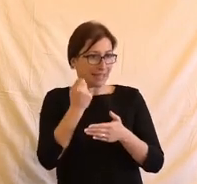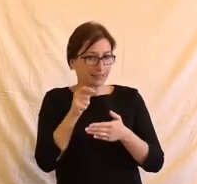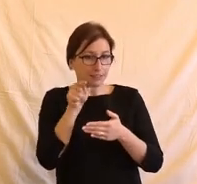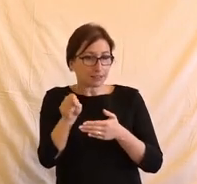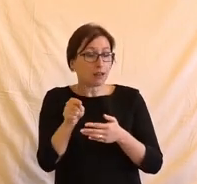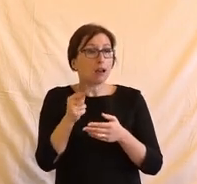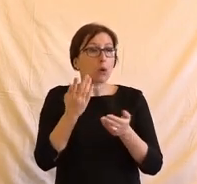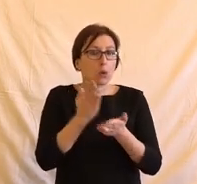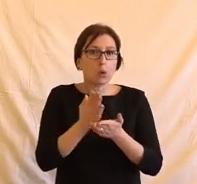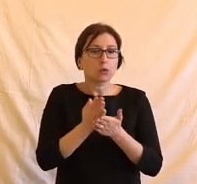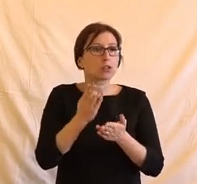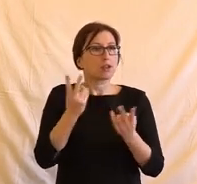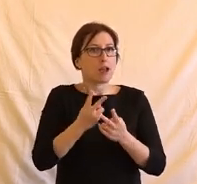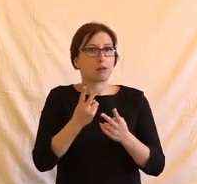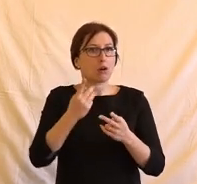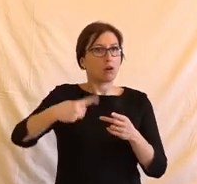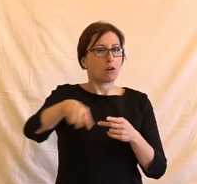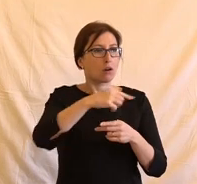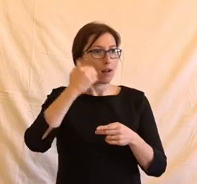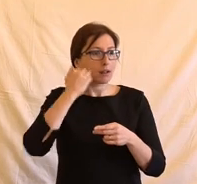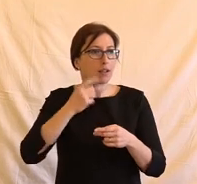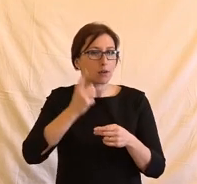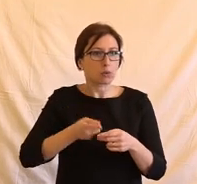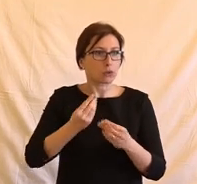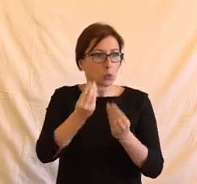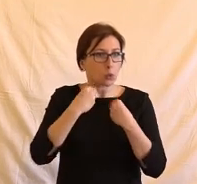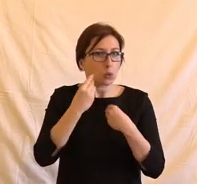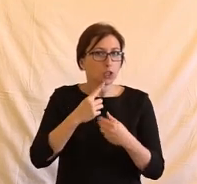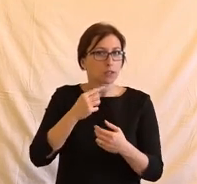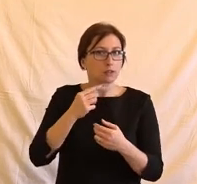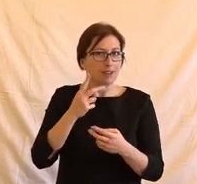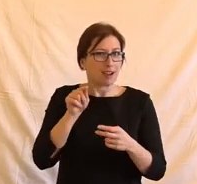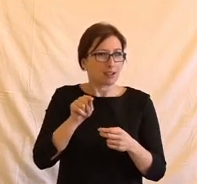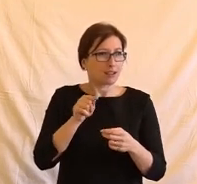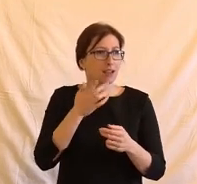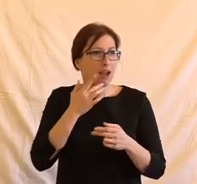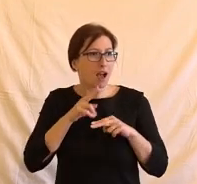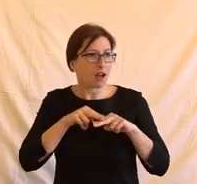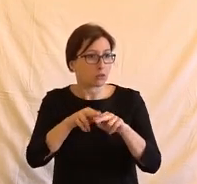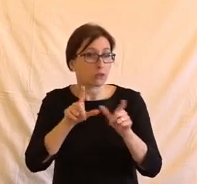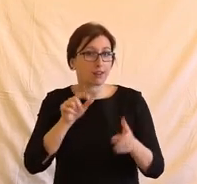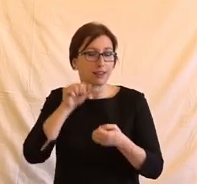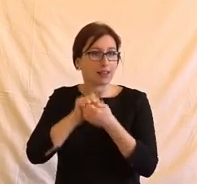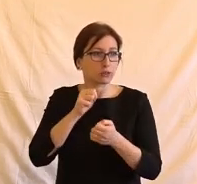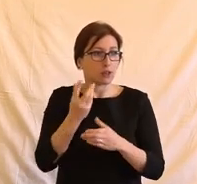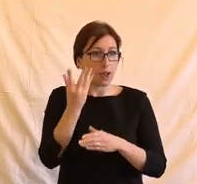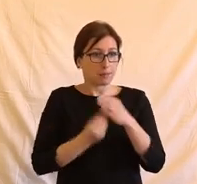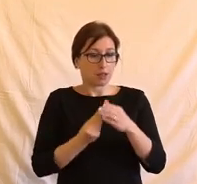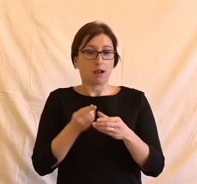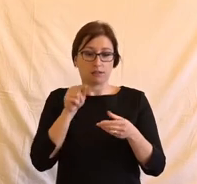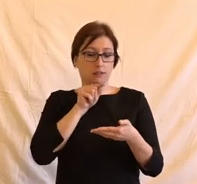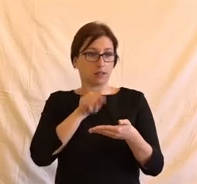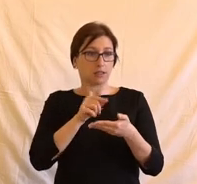to představuje výzvu v tom smyslu, že to vytváří jistou nejistotu. Prostě nevíte,